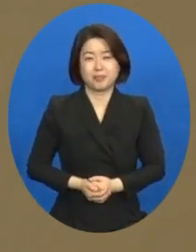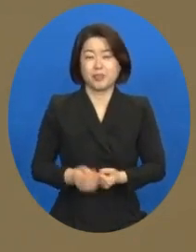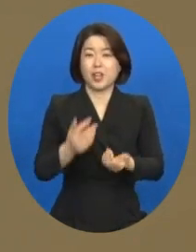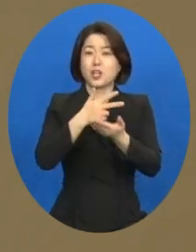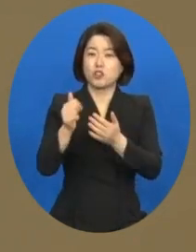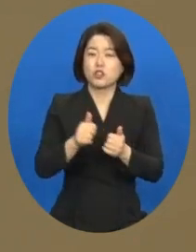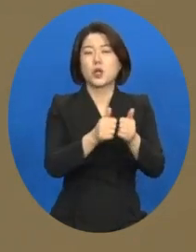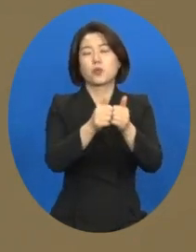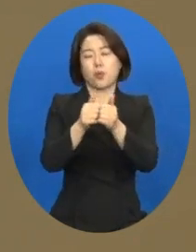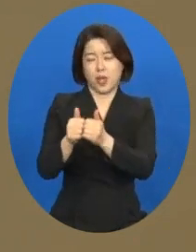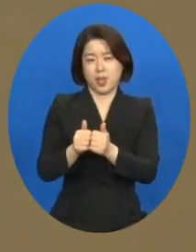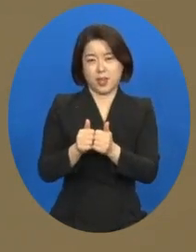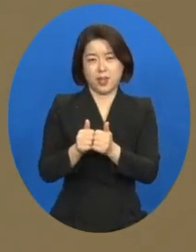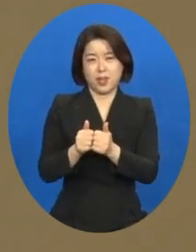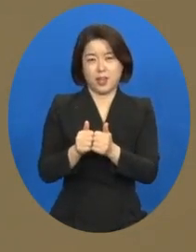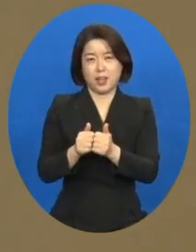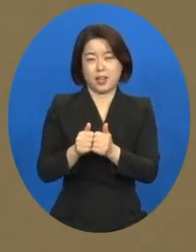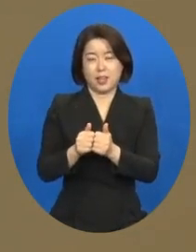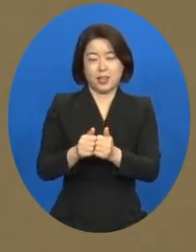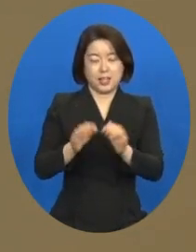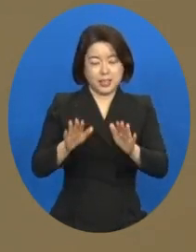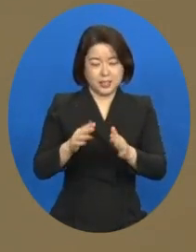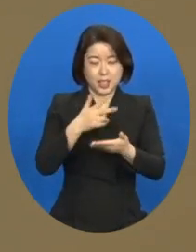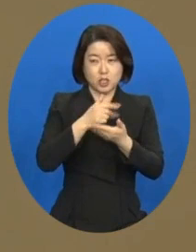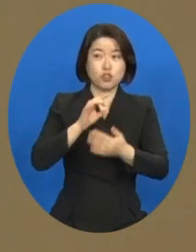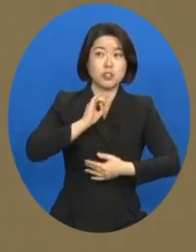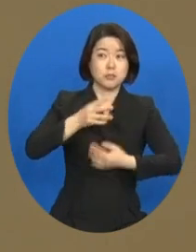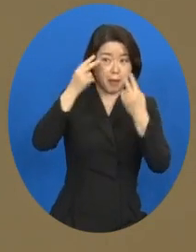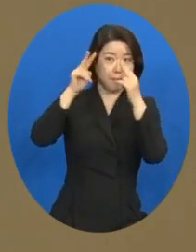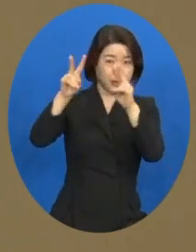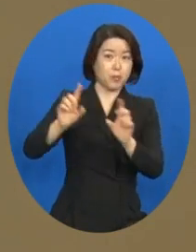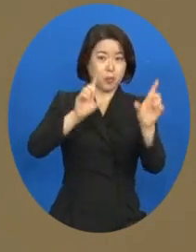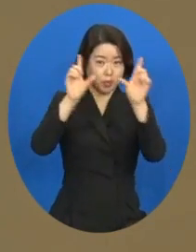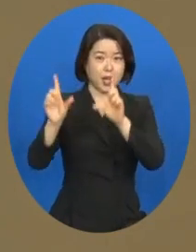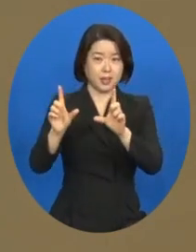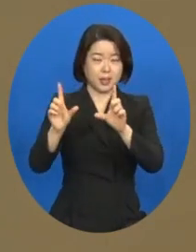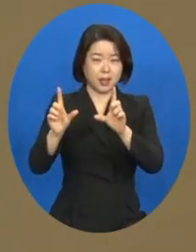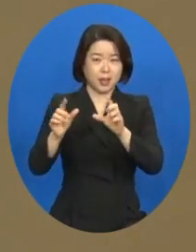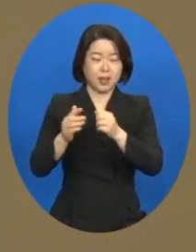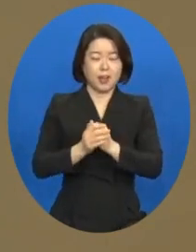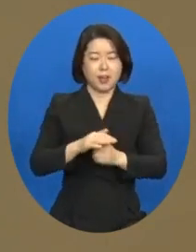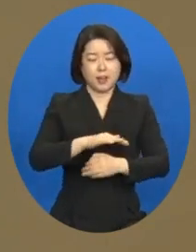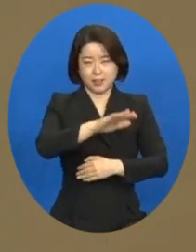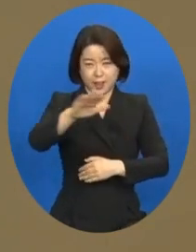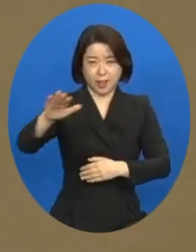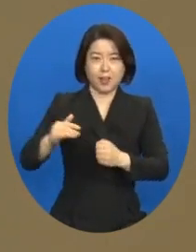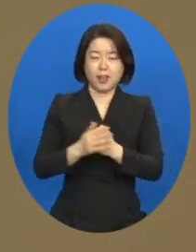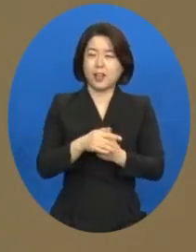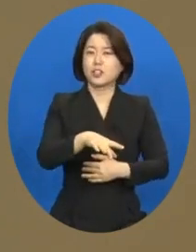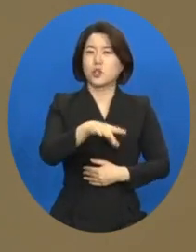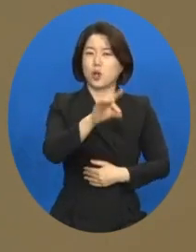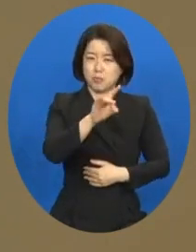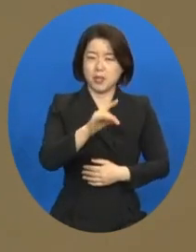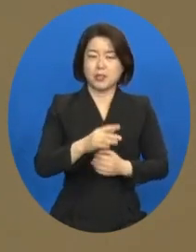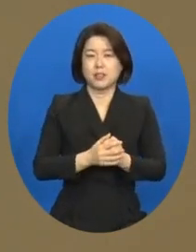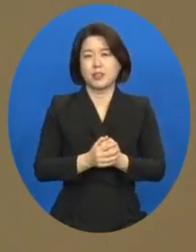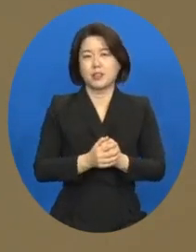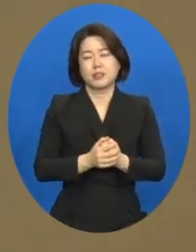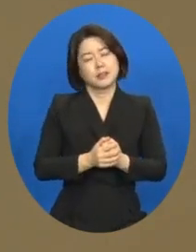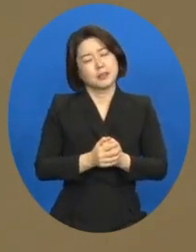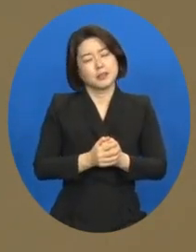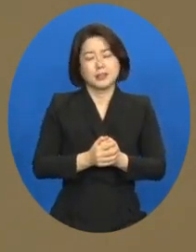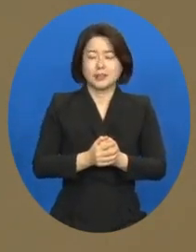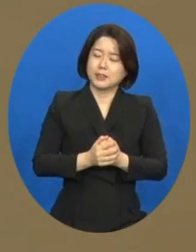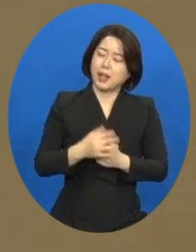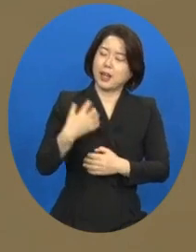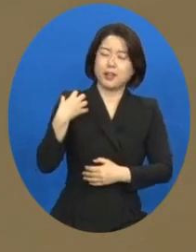주님과 동행한다. 이제 주님만 바라보고 산다. 다들 처음에는 그게 오히려